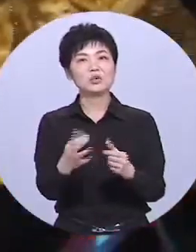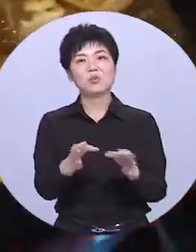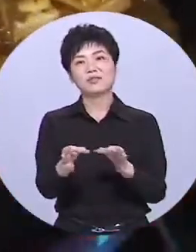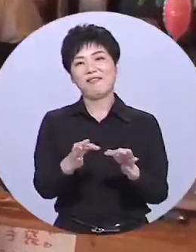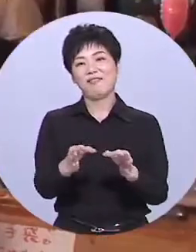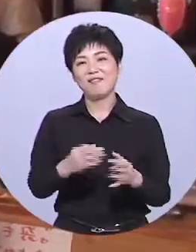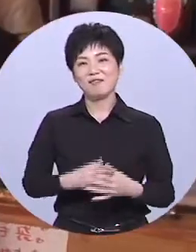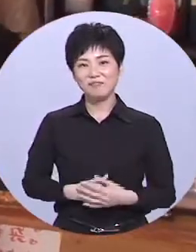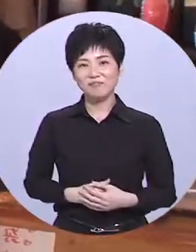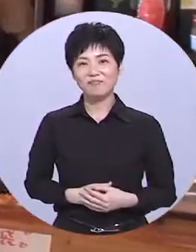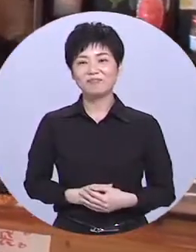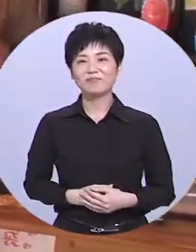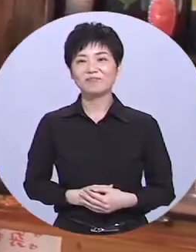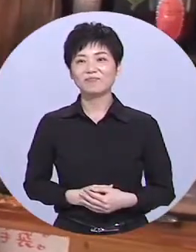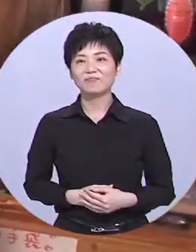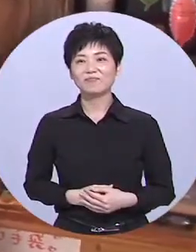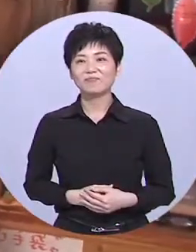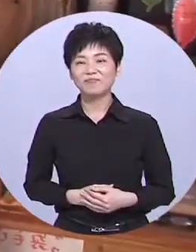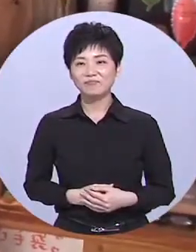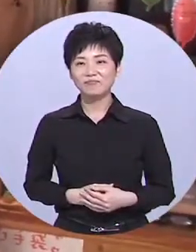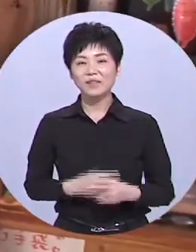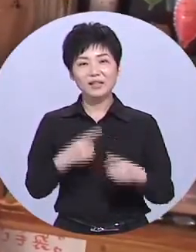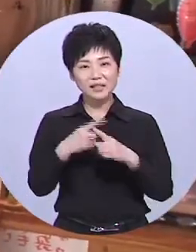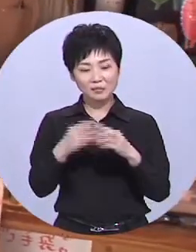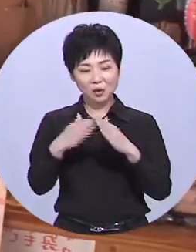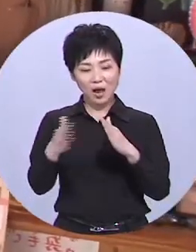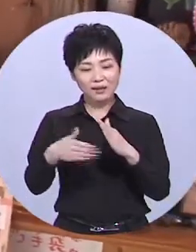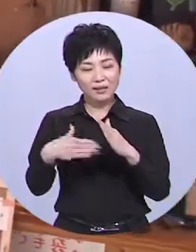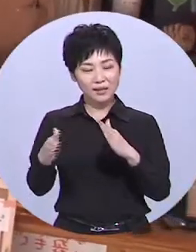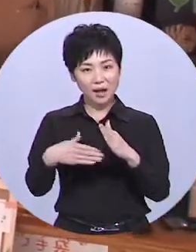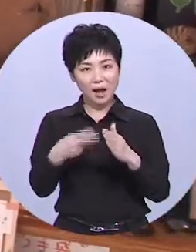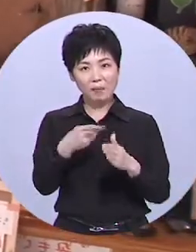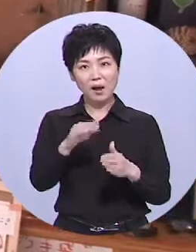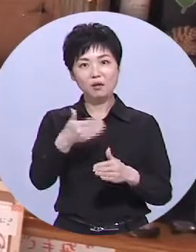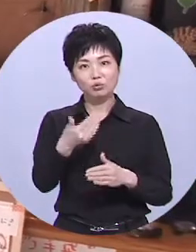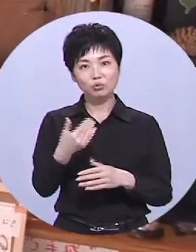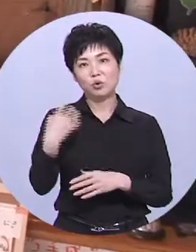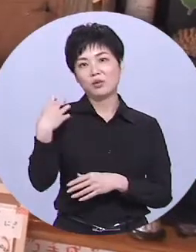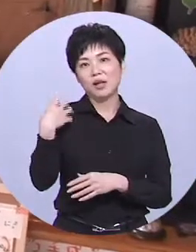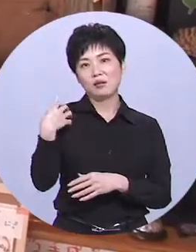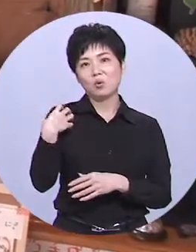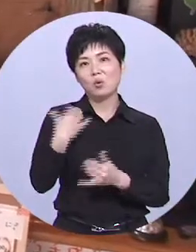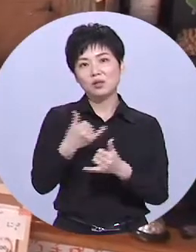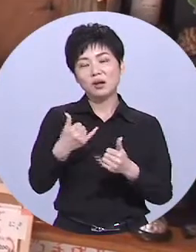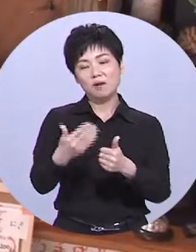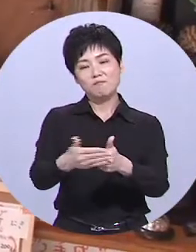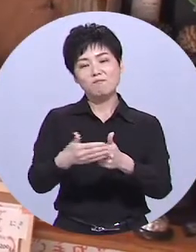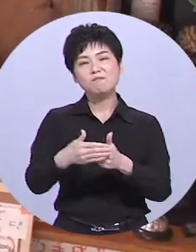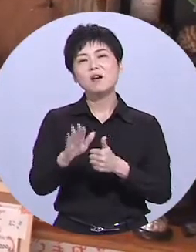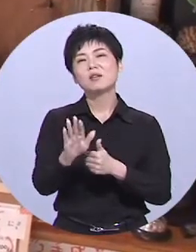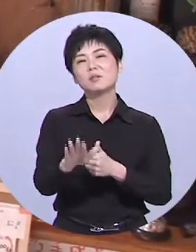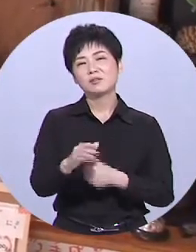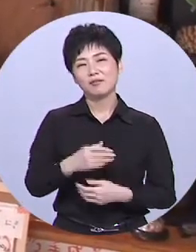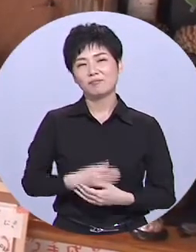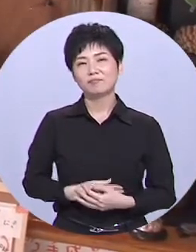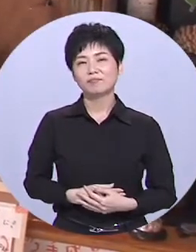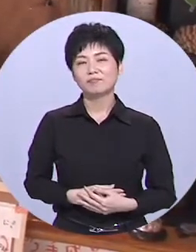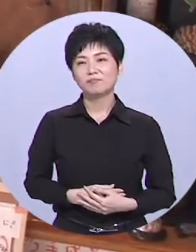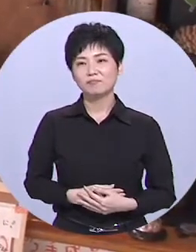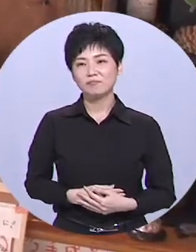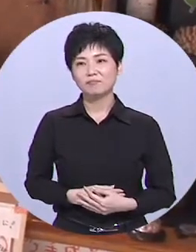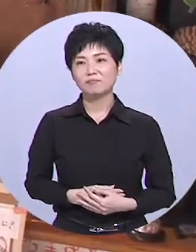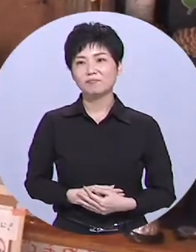。そこには秩父空き家バンクの担当者による心遣いが大きく影響したといいます